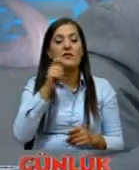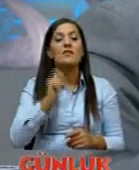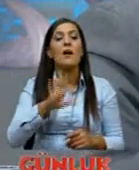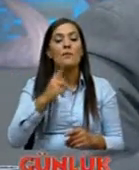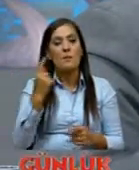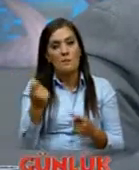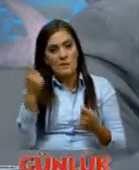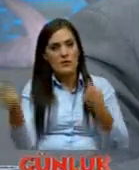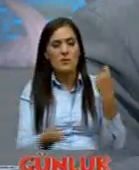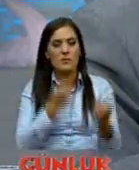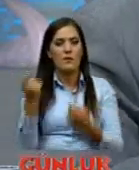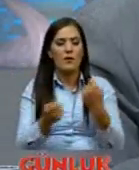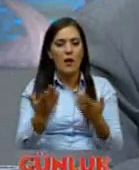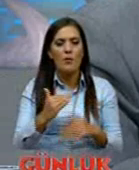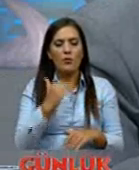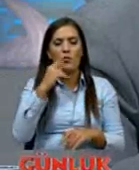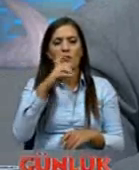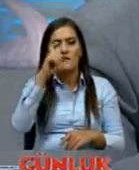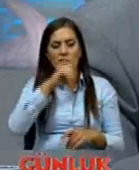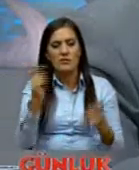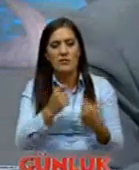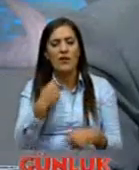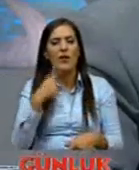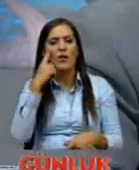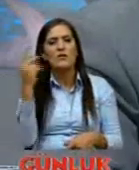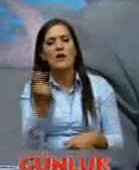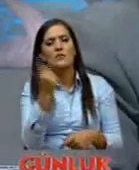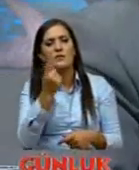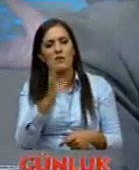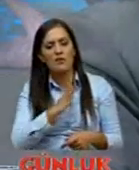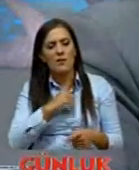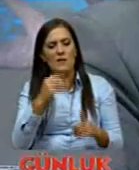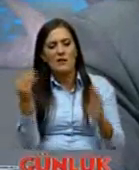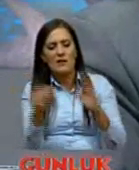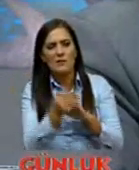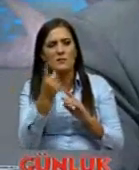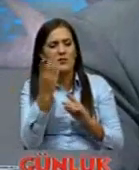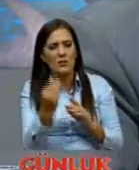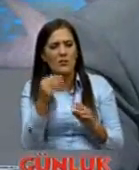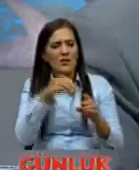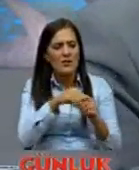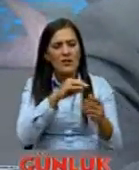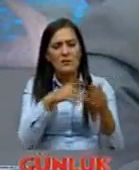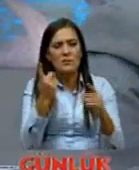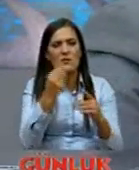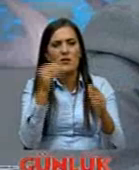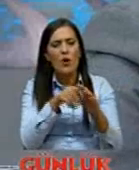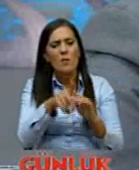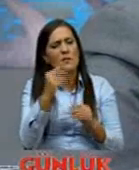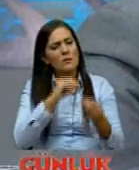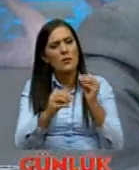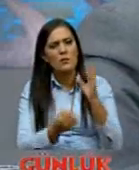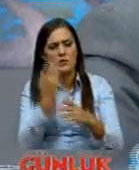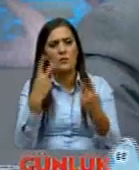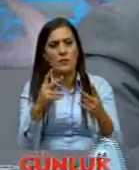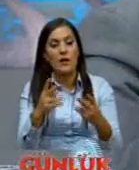gösterir, gayret gösterir. Ama yoğun bir işçi çalıştırıyordur, gözden kaçmış bir şey vardır, araya bir şey kalmıştır, bir şey girmiştir. Orada bir sıkıntı